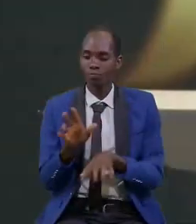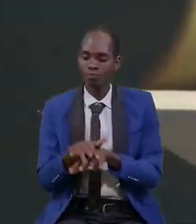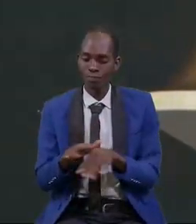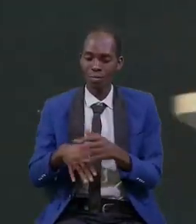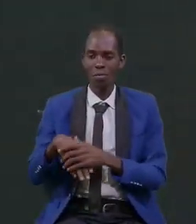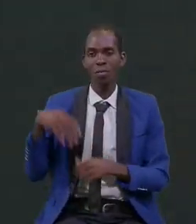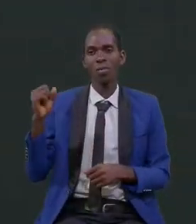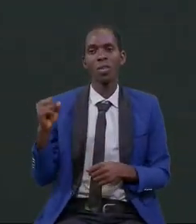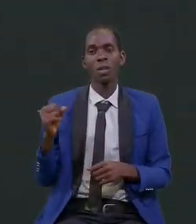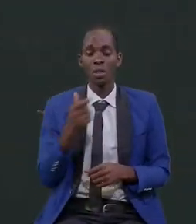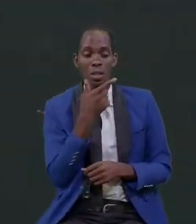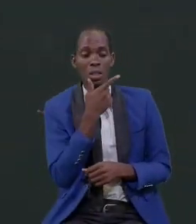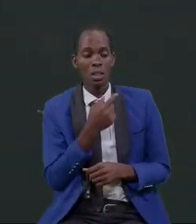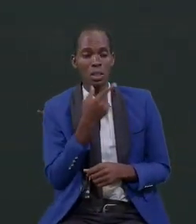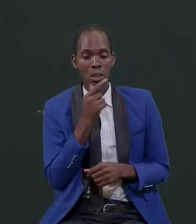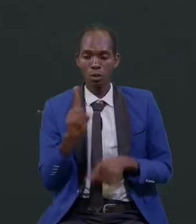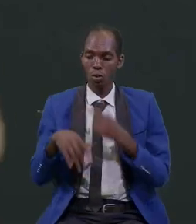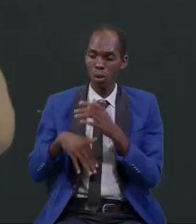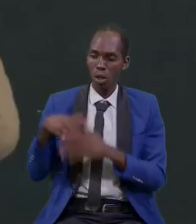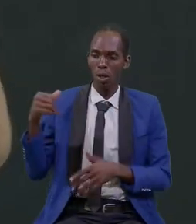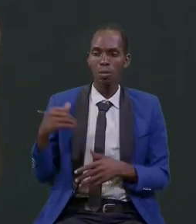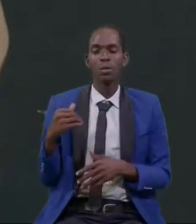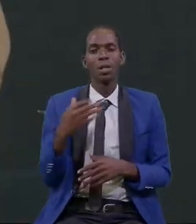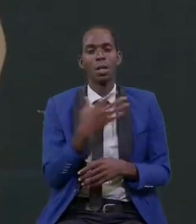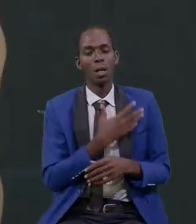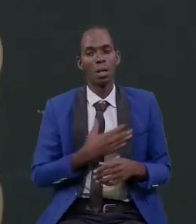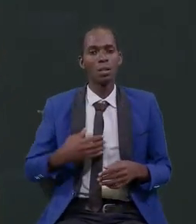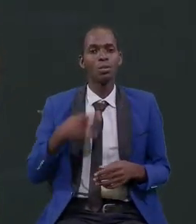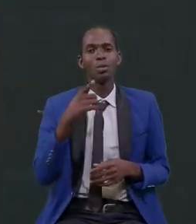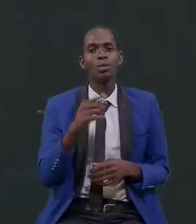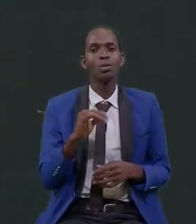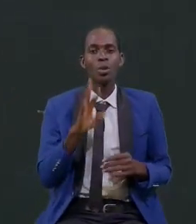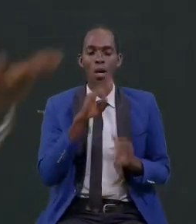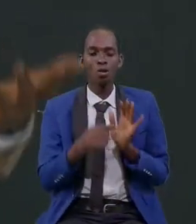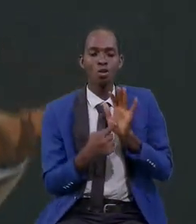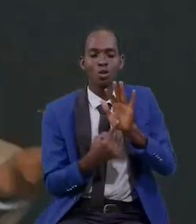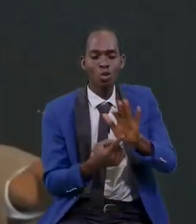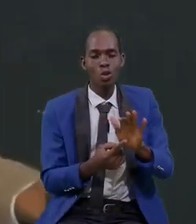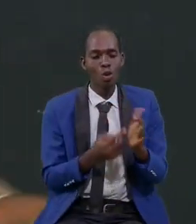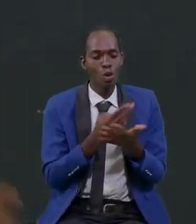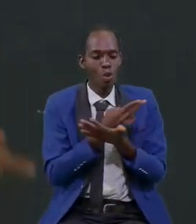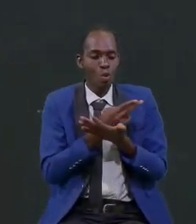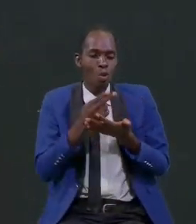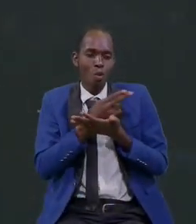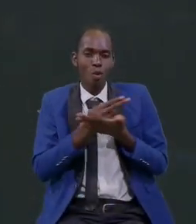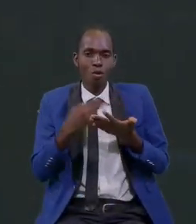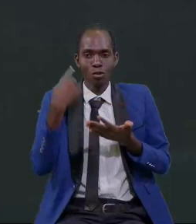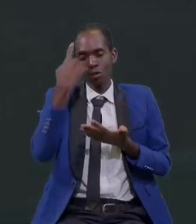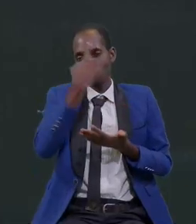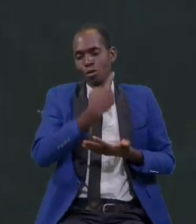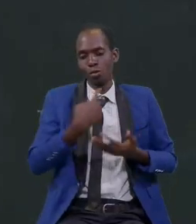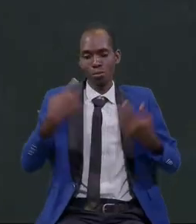la justice qu'on est en train de faire semblant